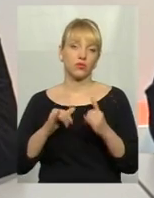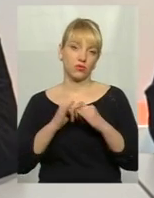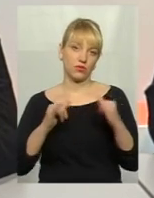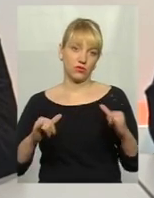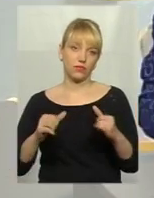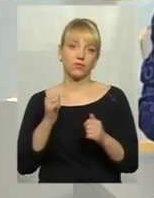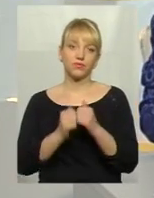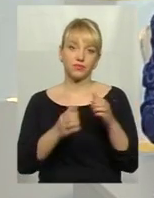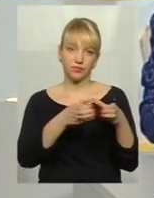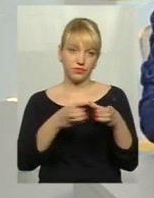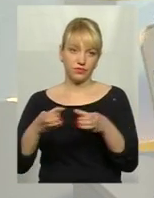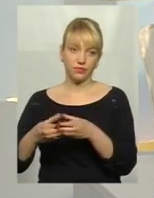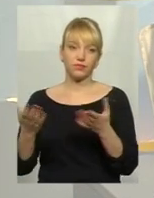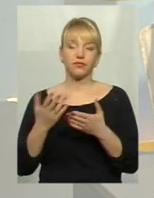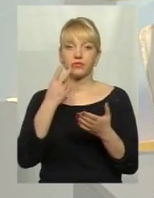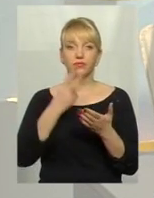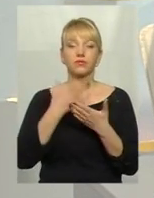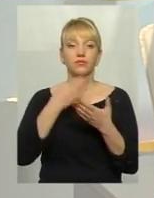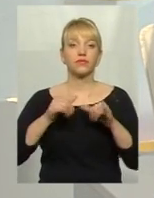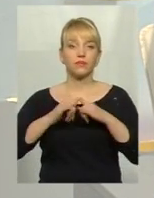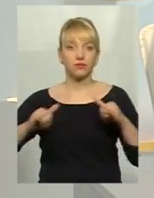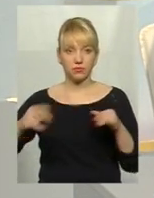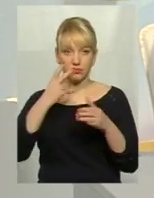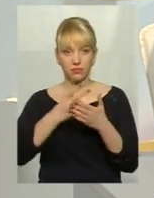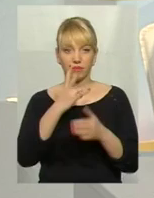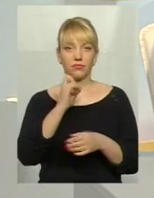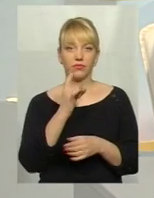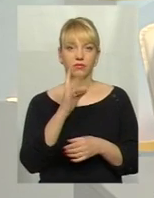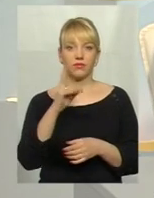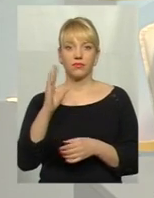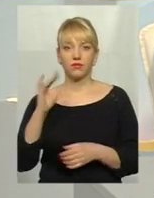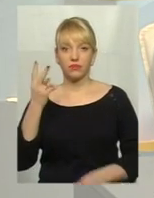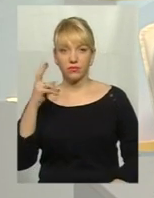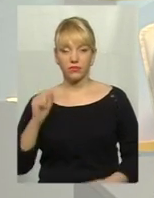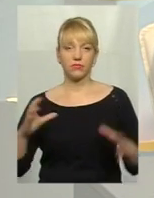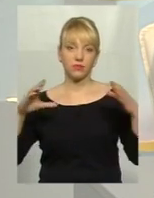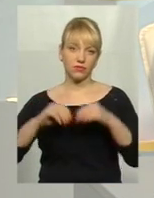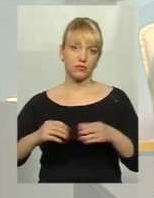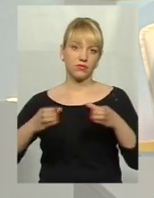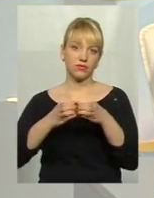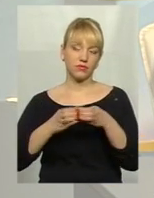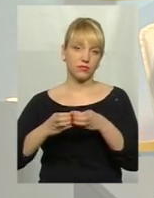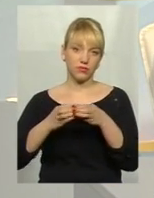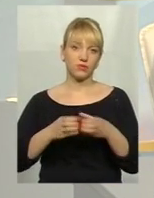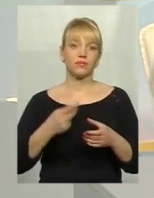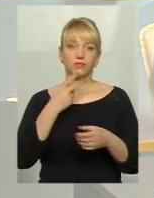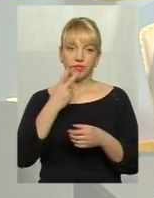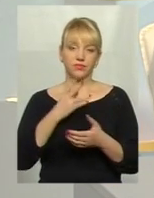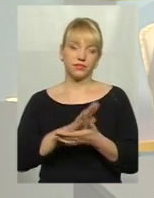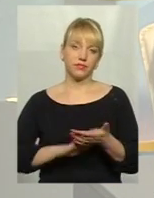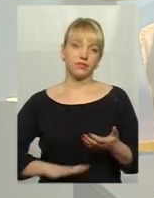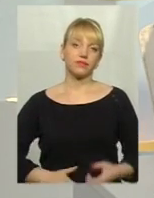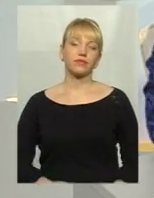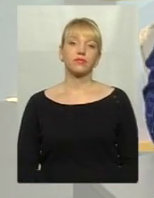Власне, яке бачення свого розвитку бачить Наркевицька об'єднана територіальна громада? Бачимо далі, і